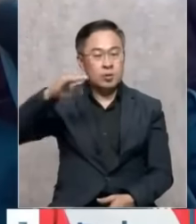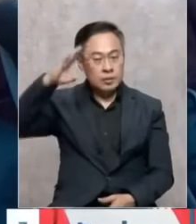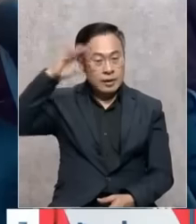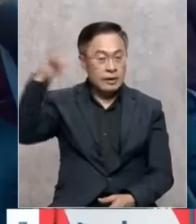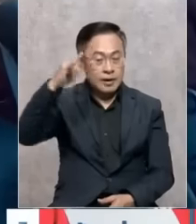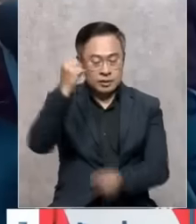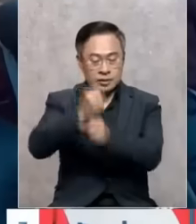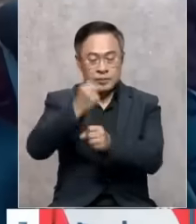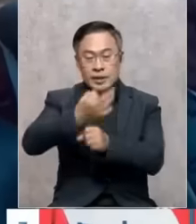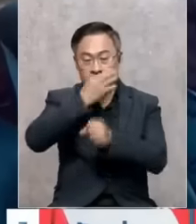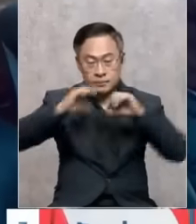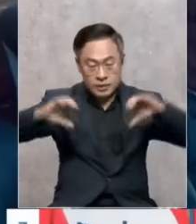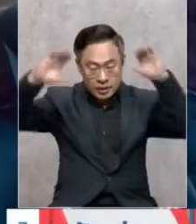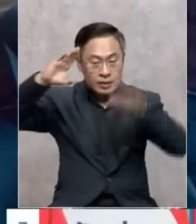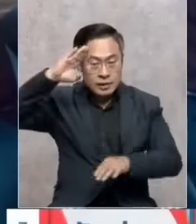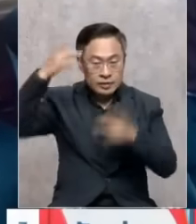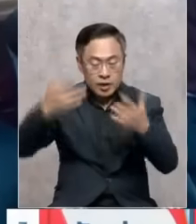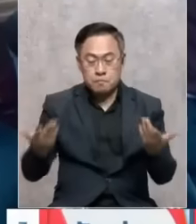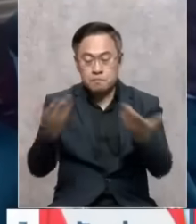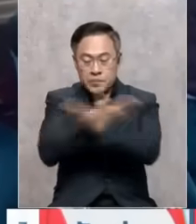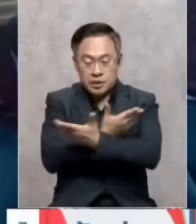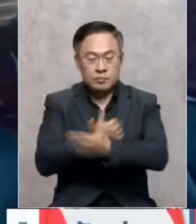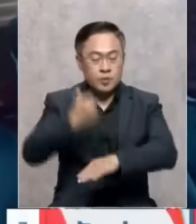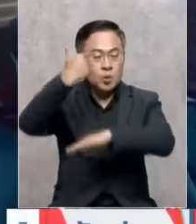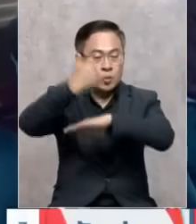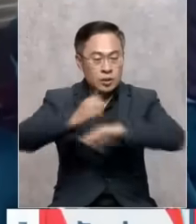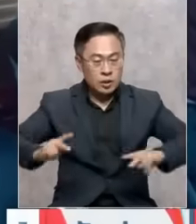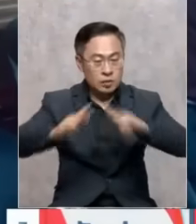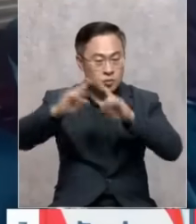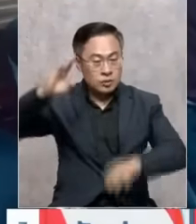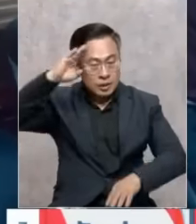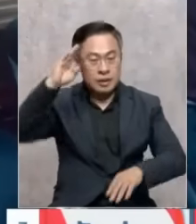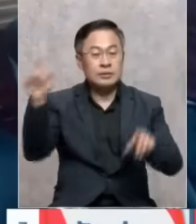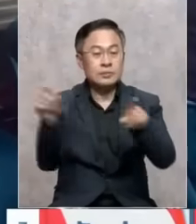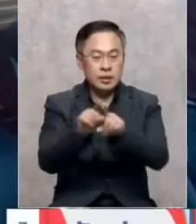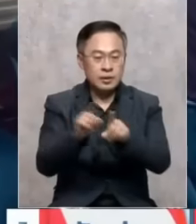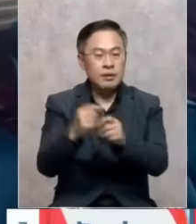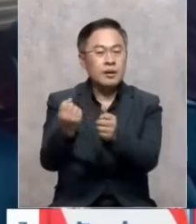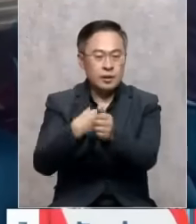ยเฉพาะความเป็นรัฐมนตรีเราต้องให้คำแนะนำ